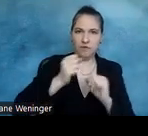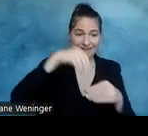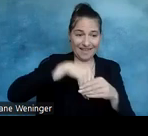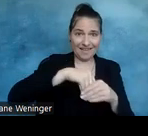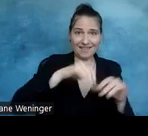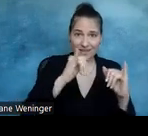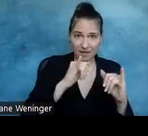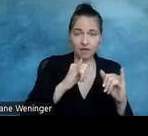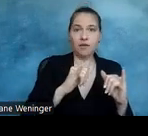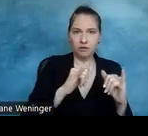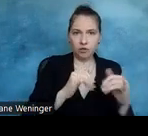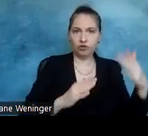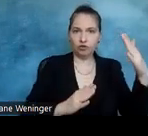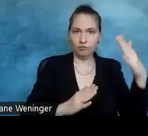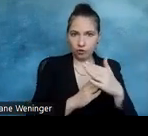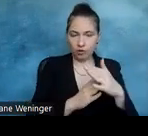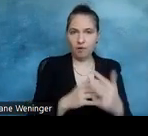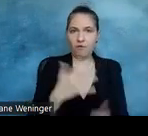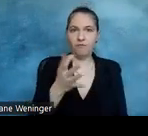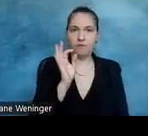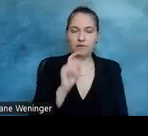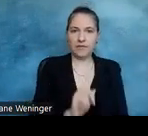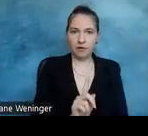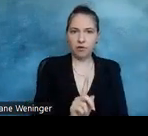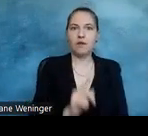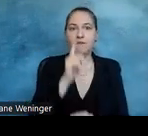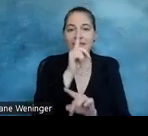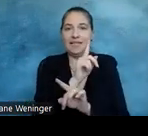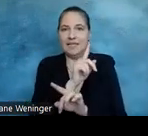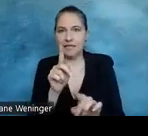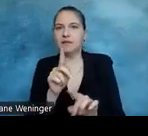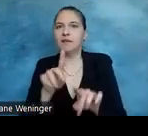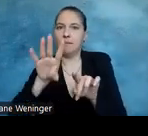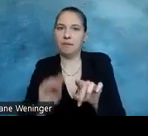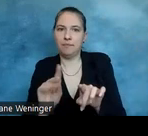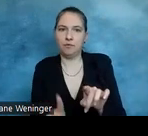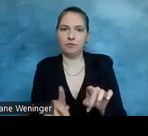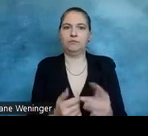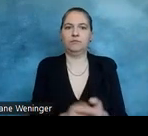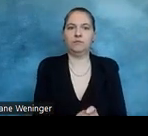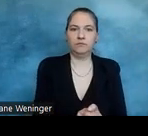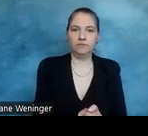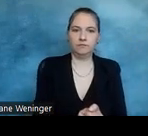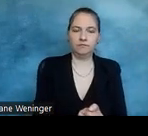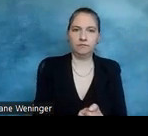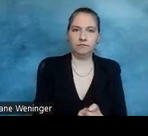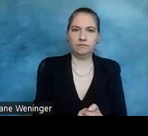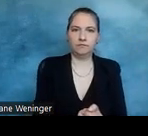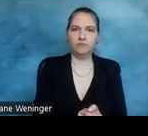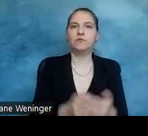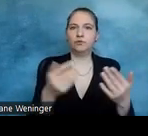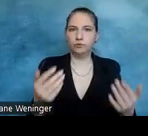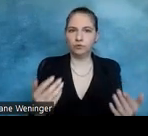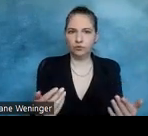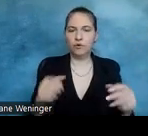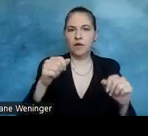stoppen sie nach 5 Sekunden und wenn nicht, sind sie irgendwie abschaltbar. Und wenn das dann der Fall ist, kann man hier wieder ein Häkchen setzen und hat so wieder den Punkt